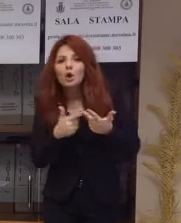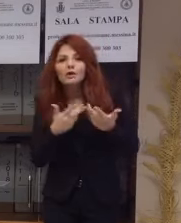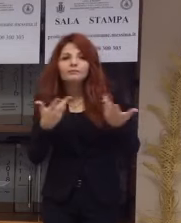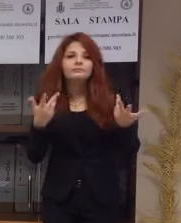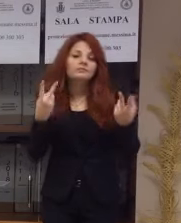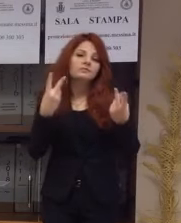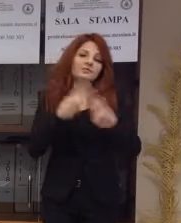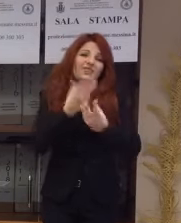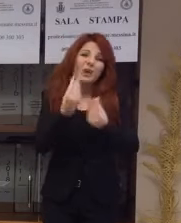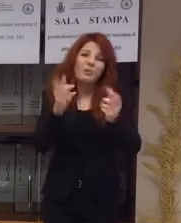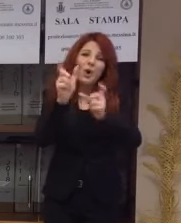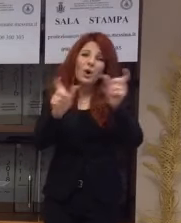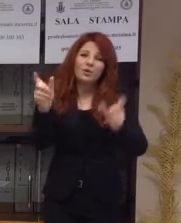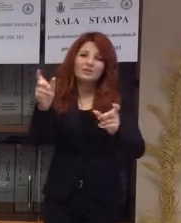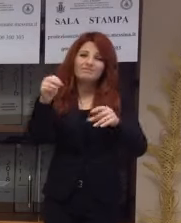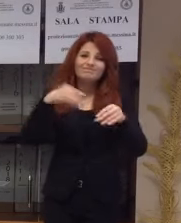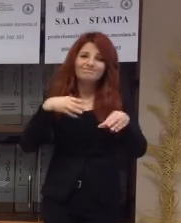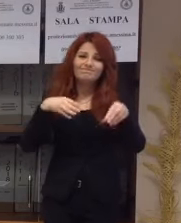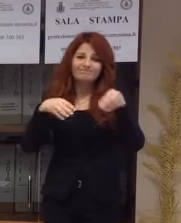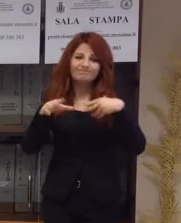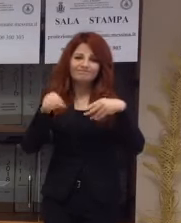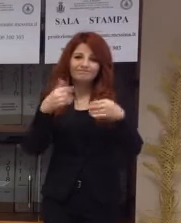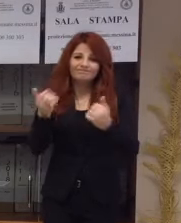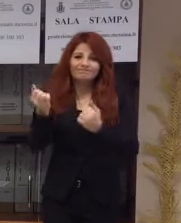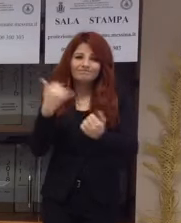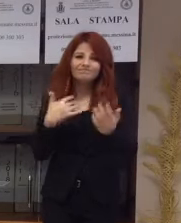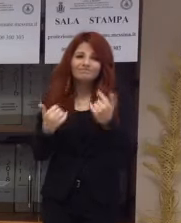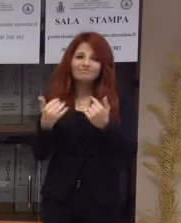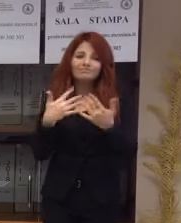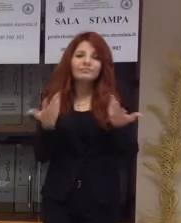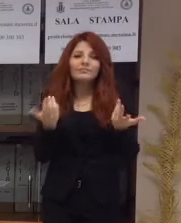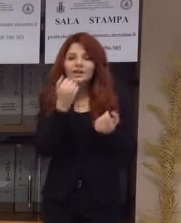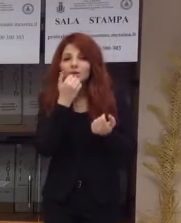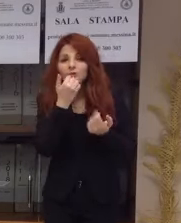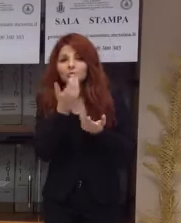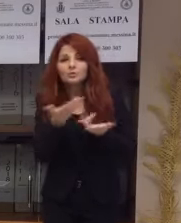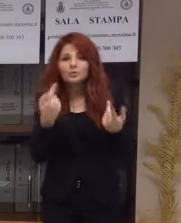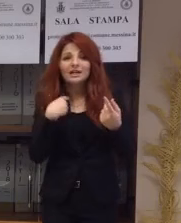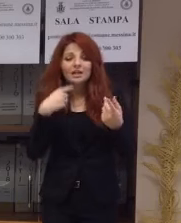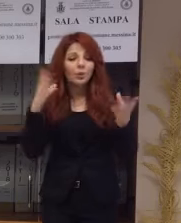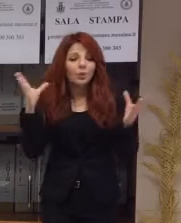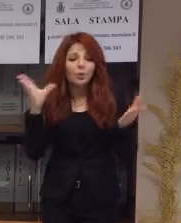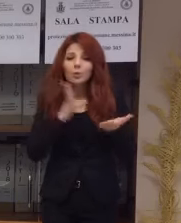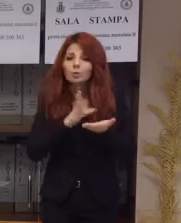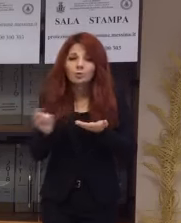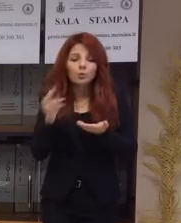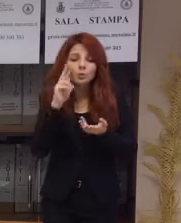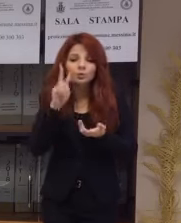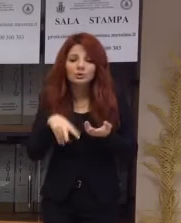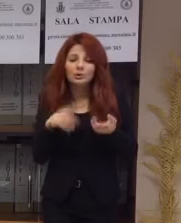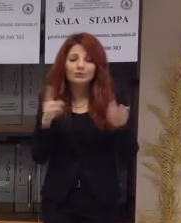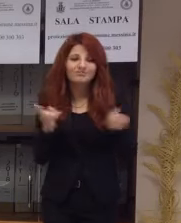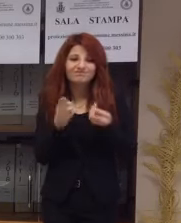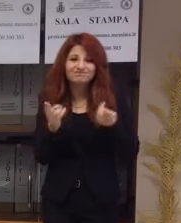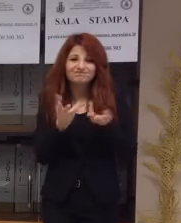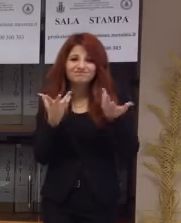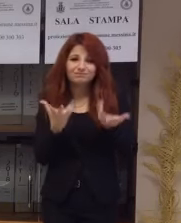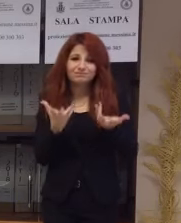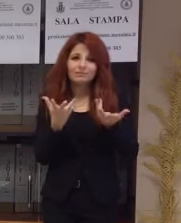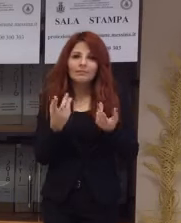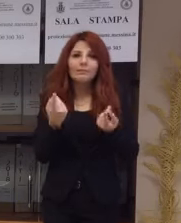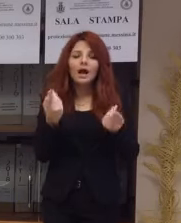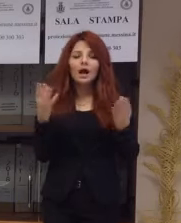vostri messaggi e anche a leggerli, ve lo dico, vi dovete perdonare per questo. Ma un caso mi è capitato stanotte,